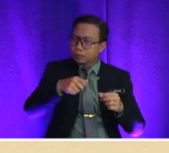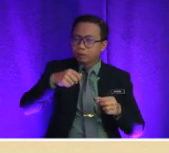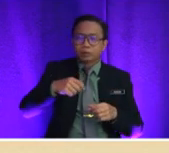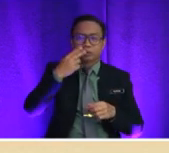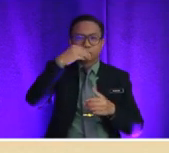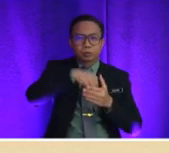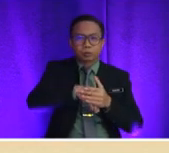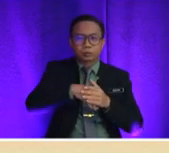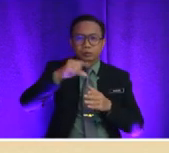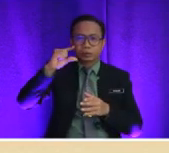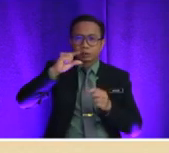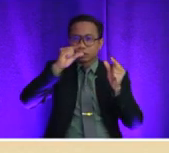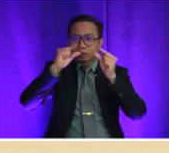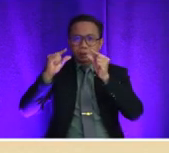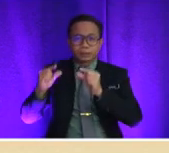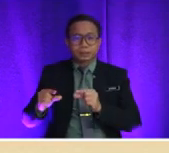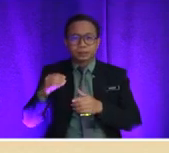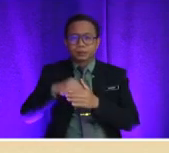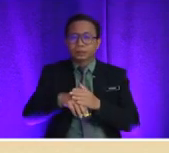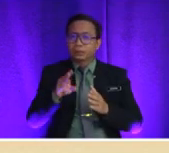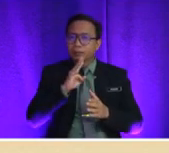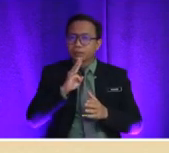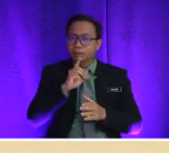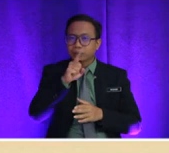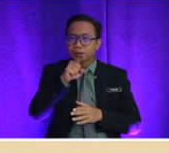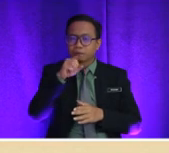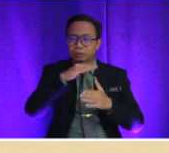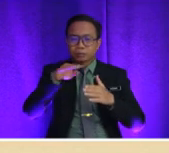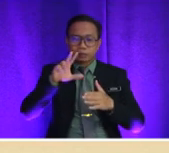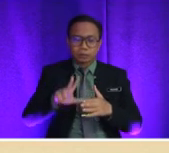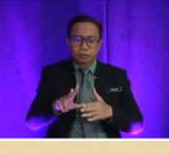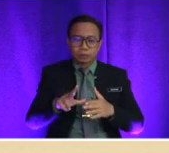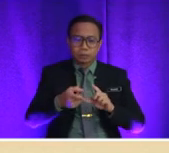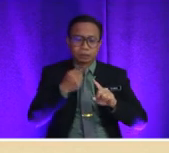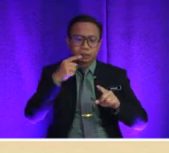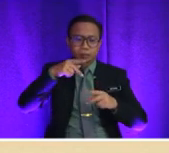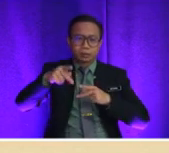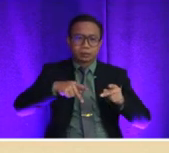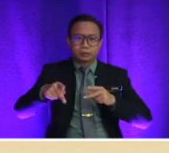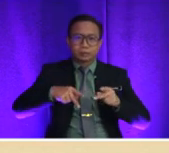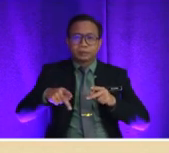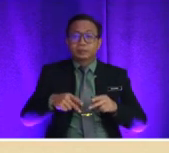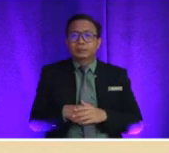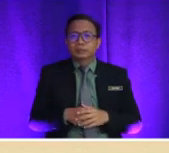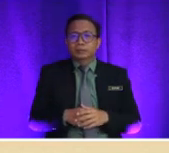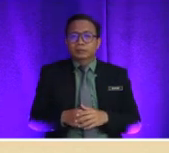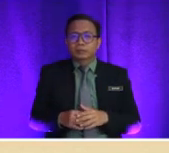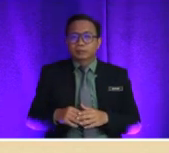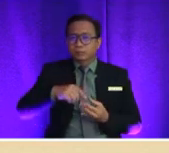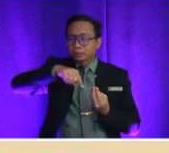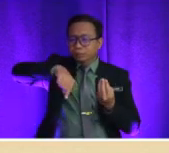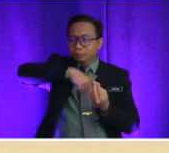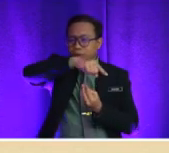memasukkan gas memasukkan air sebanyak 1/3 daripada plastik pembungkusan dan memutar